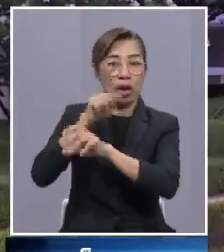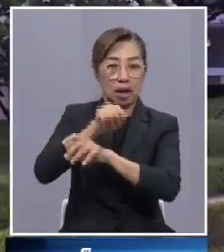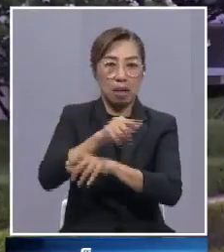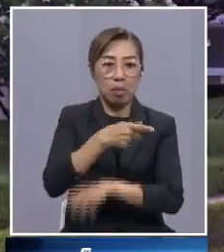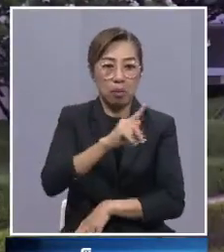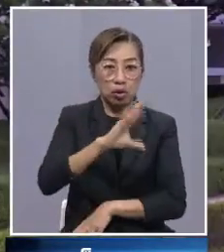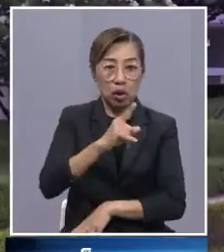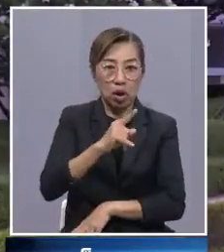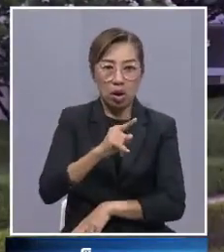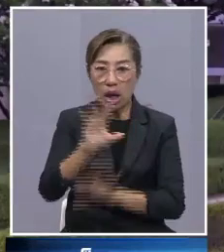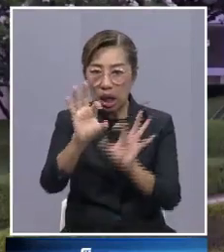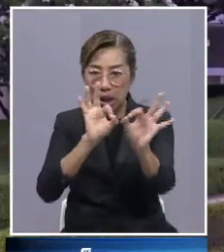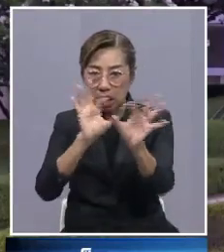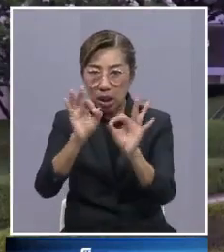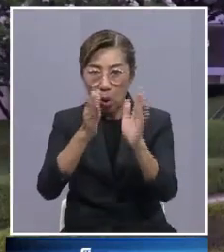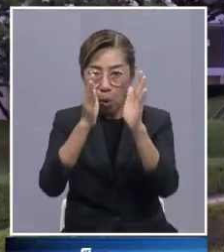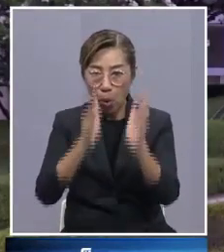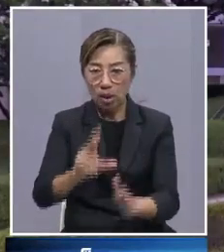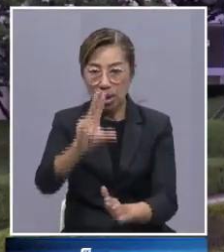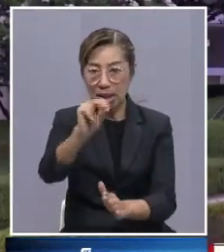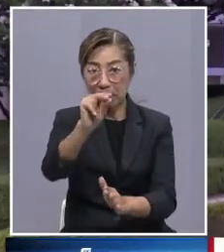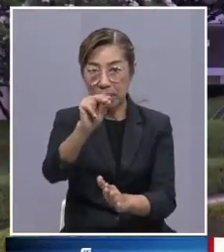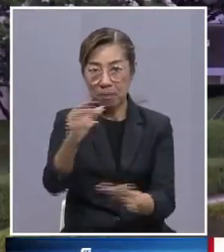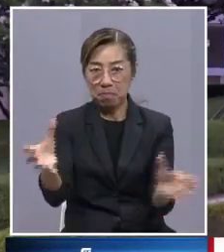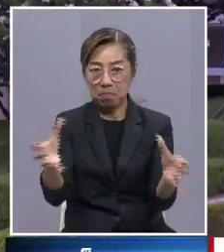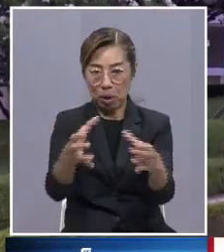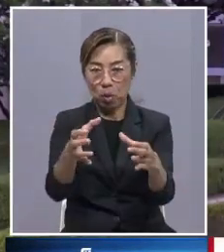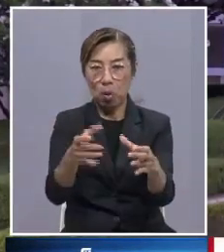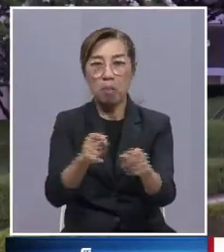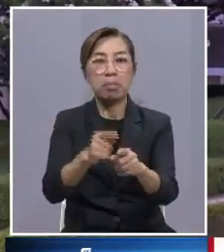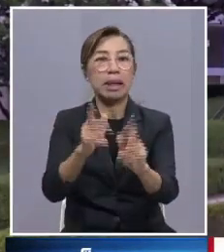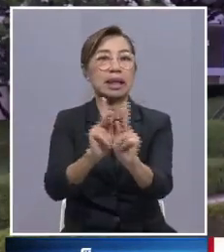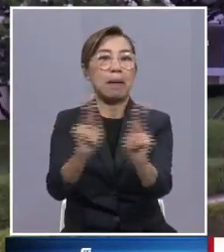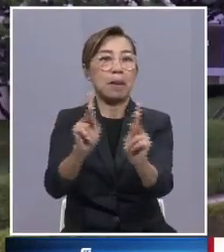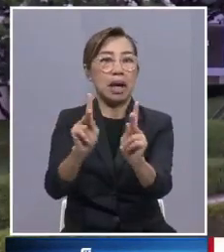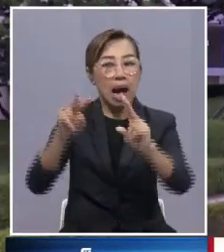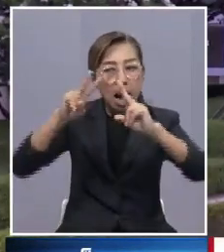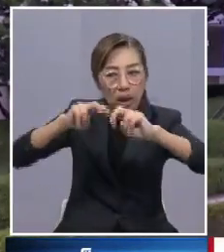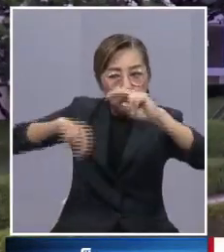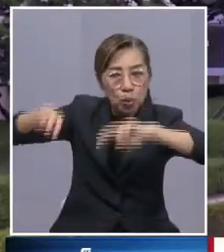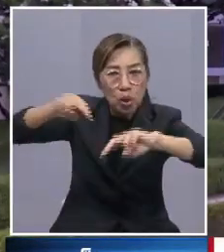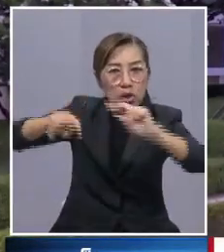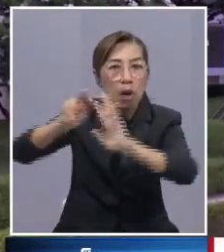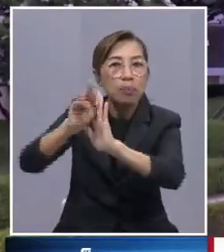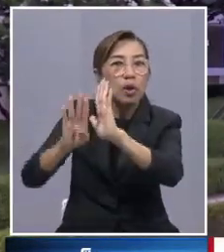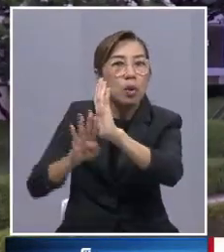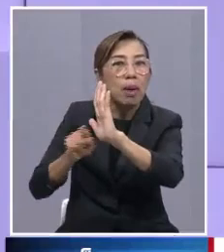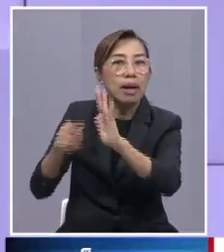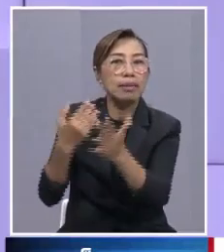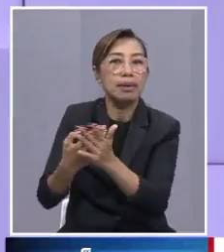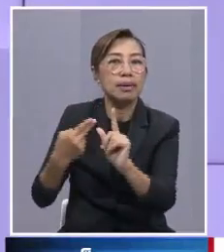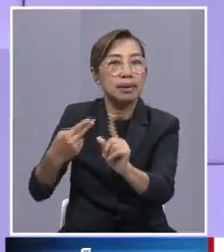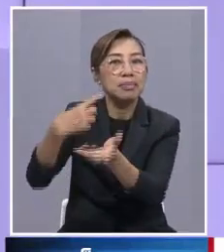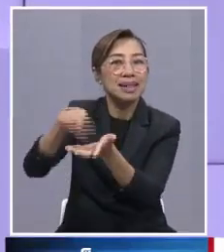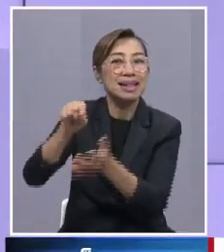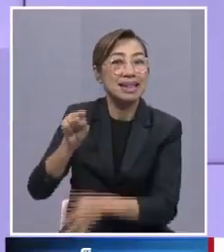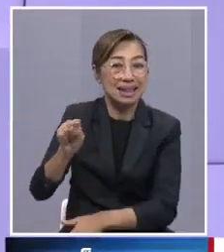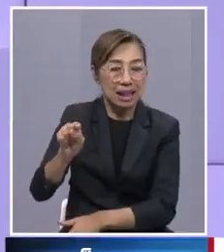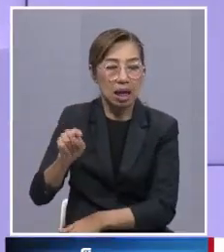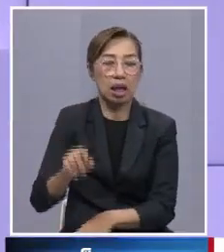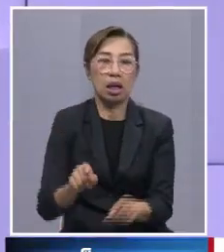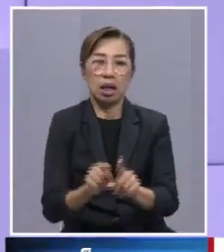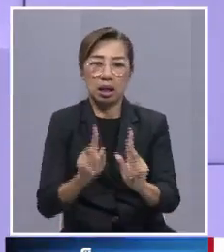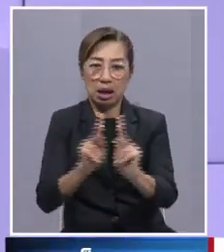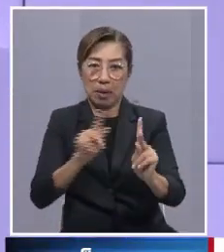ชื่อคณะกรรมการสอบเงินดิจิทัลของปปชมีชื่อเต็มว่าคณะกรรมการเพื่อศึกษาและดำเนินการรับฟังความ